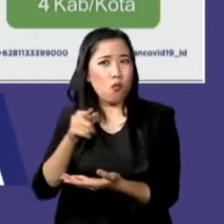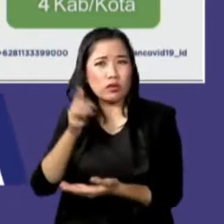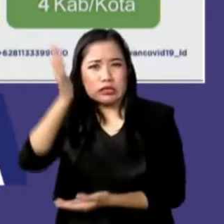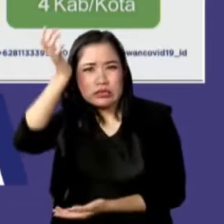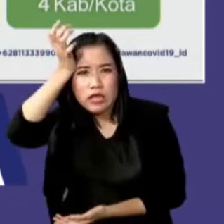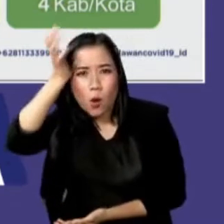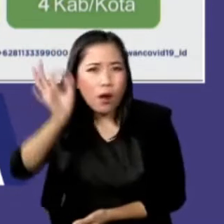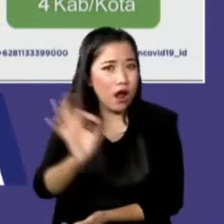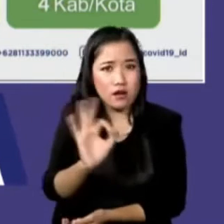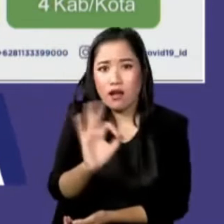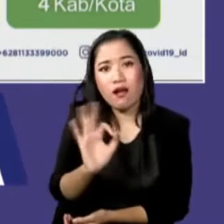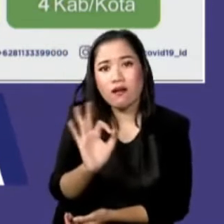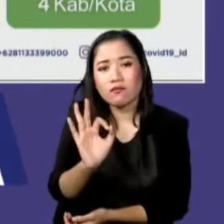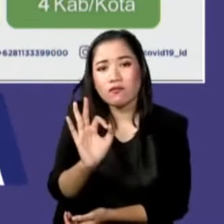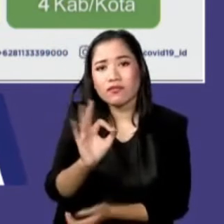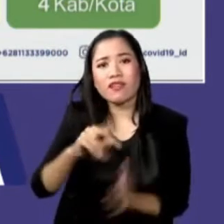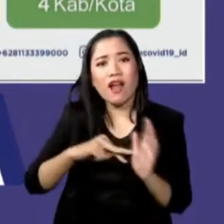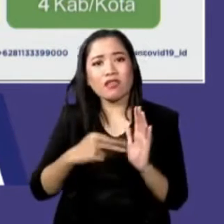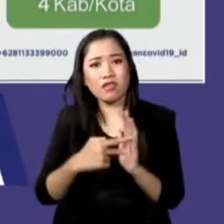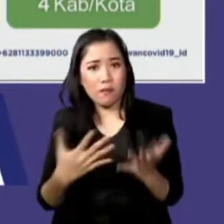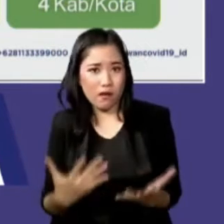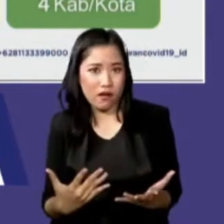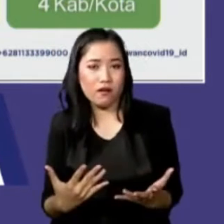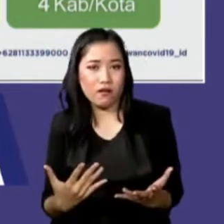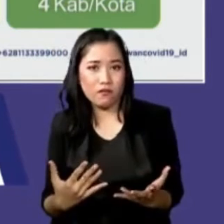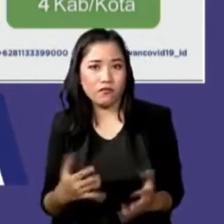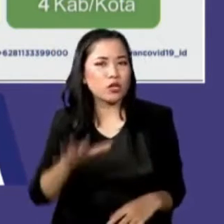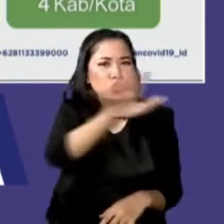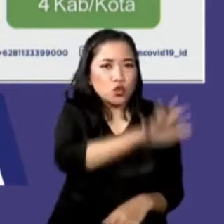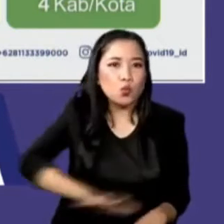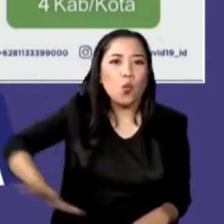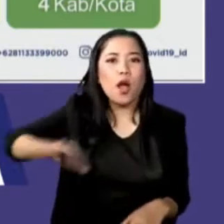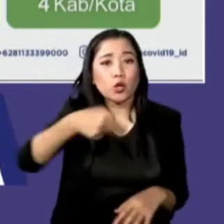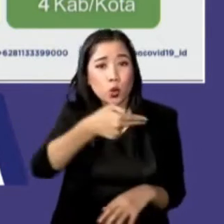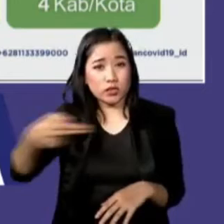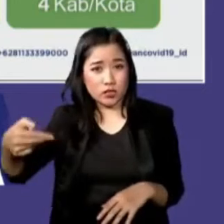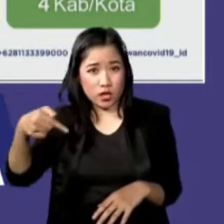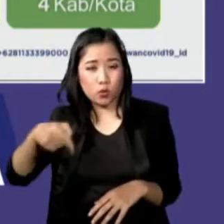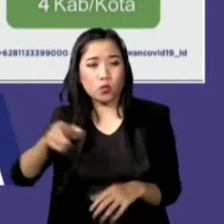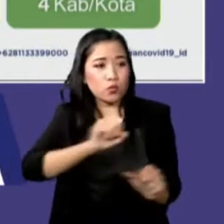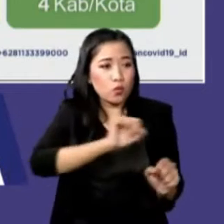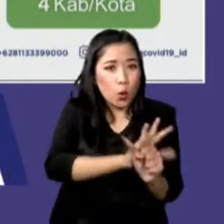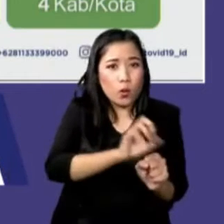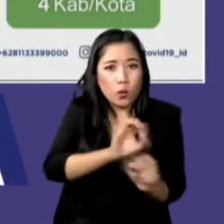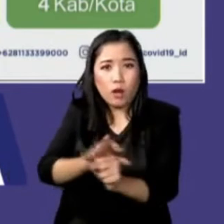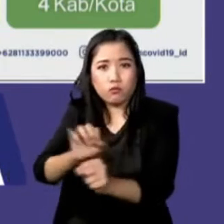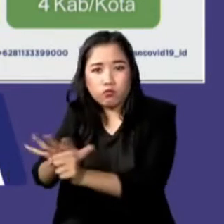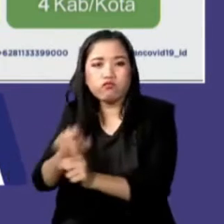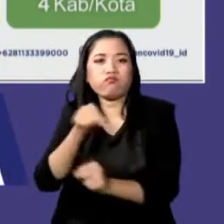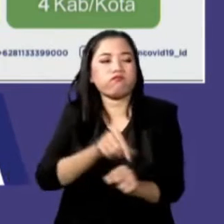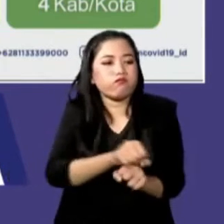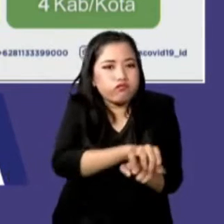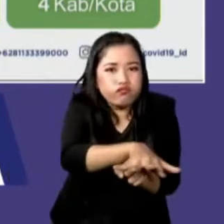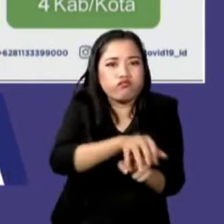hijau. Artinya, hampir seluruh daerah di Indonesia memiliki risiko penularan COVID-19 yang sangat tinggi.